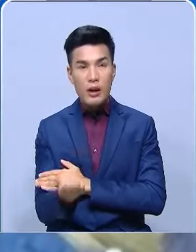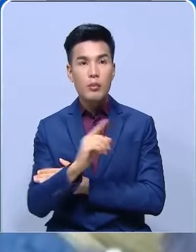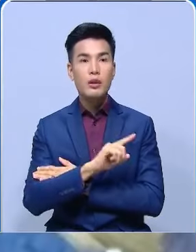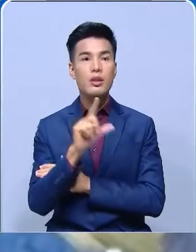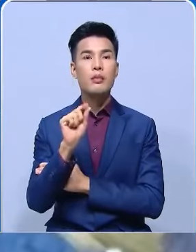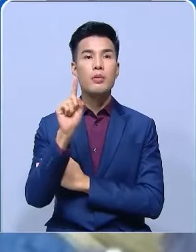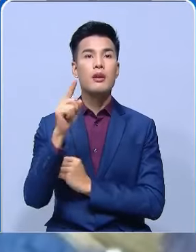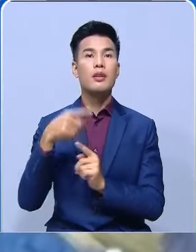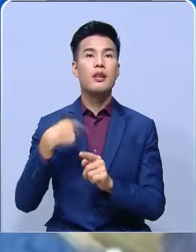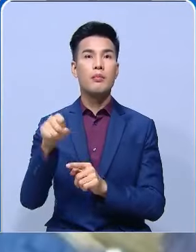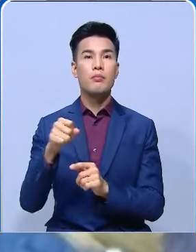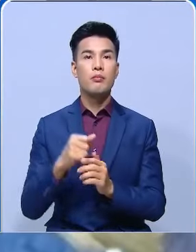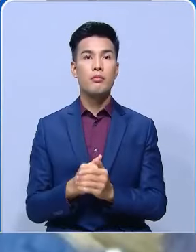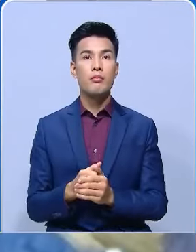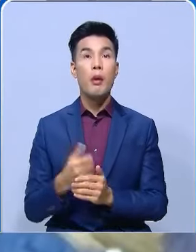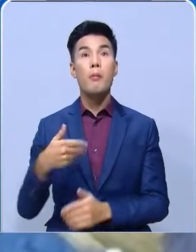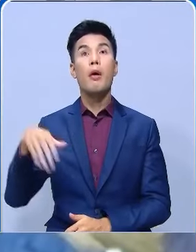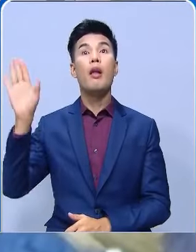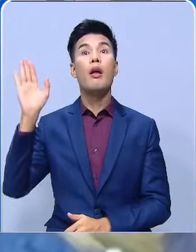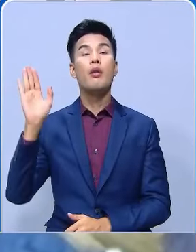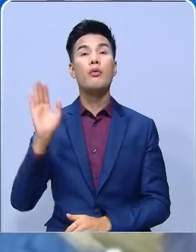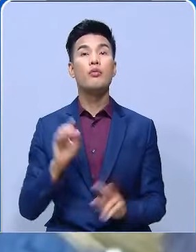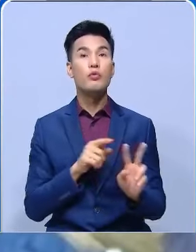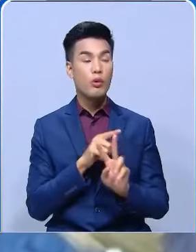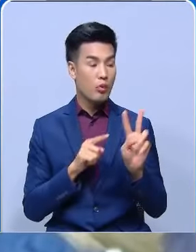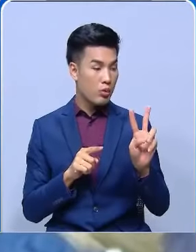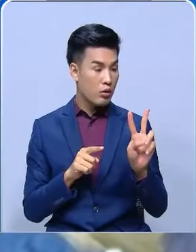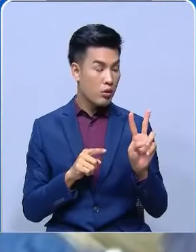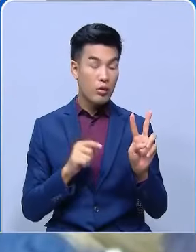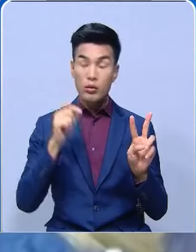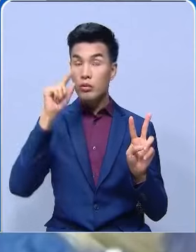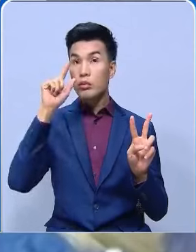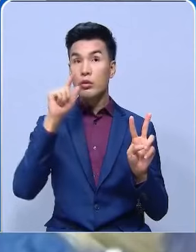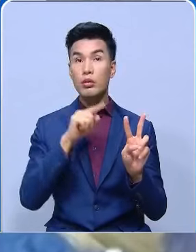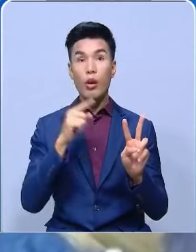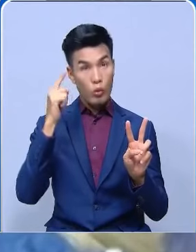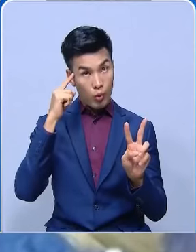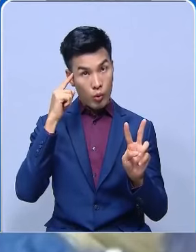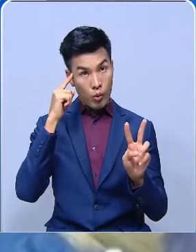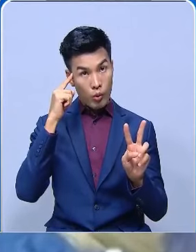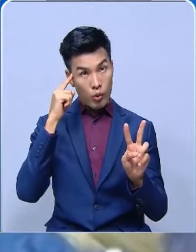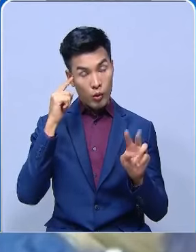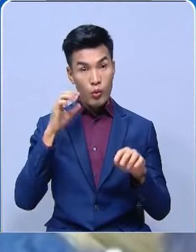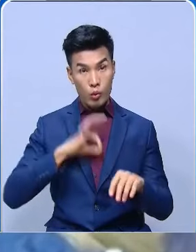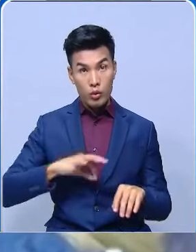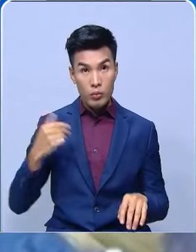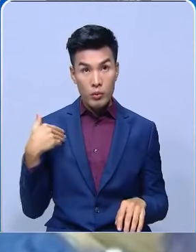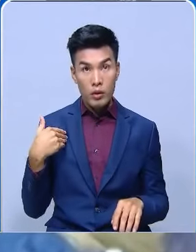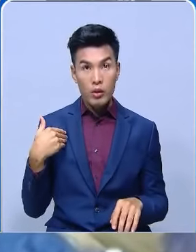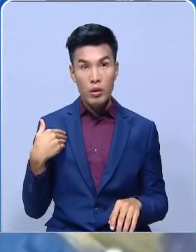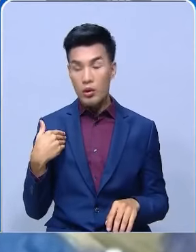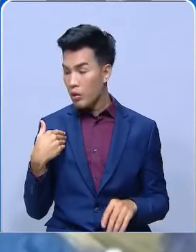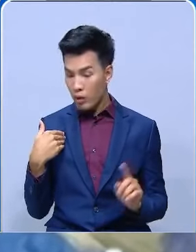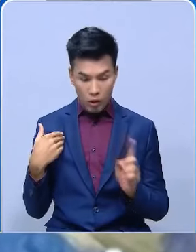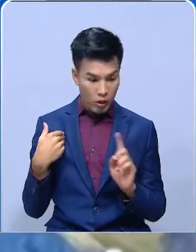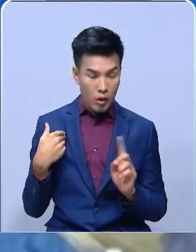มาไปแล้วค่ะคราวนี้ผู้เสียหายตื่นขึ้นมาแล้ว รู้หรือยังรู้ตัวหรือยัง รู้ตัวหรือยังก่อนน่ะนะค